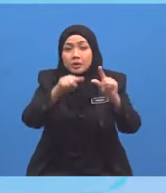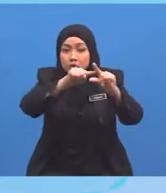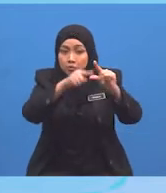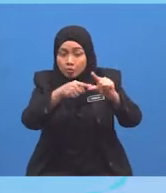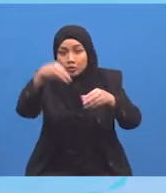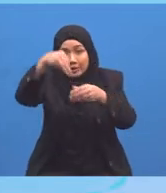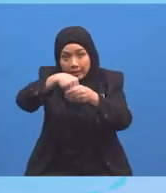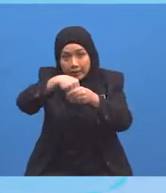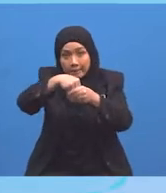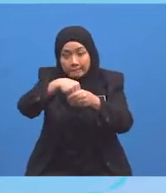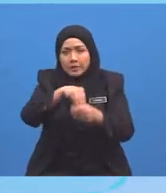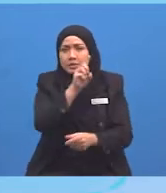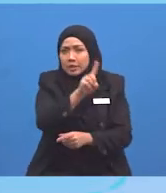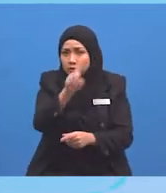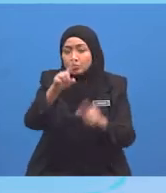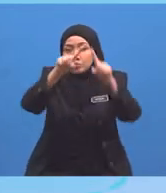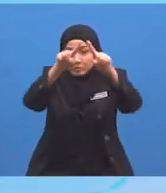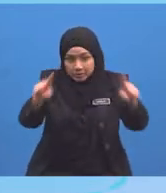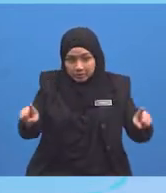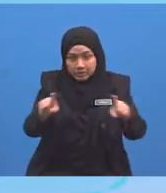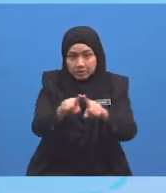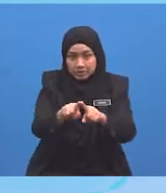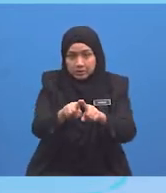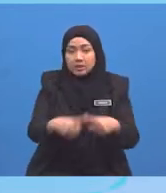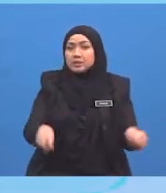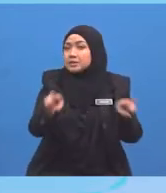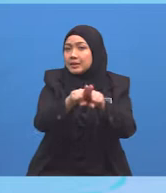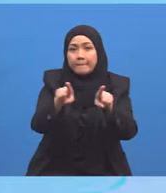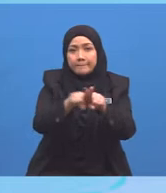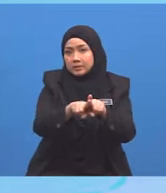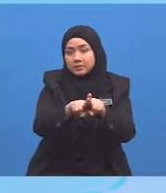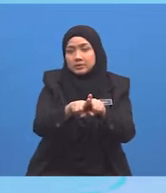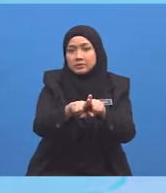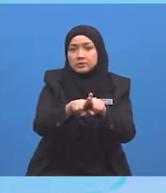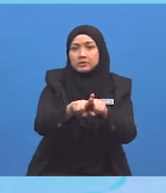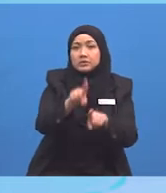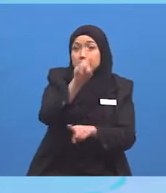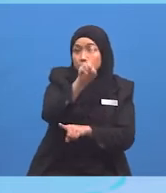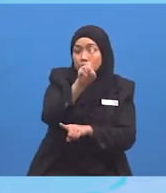pedalaman sesuatu segitiga adalah bersamaan dengan